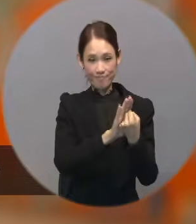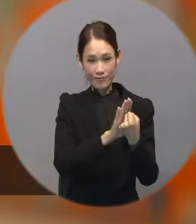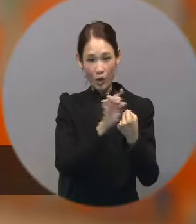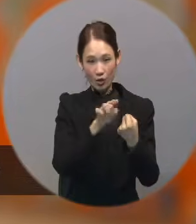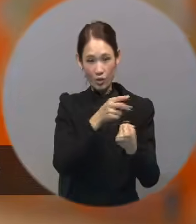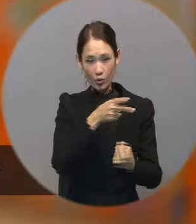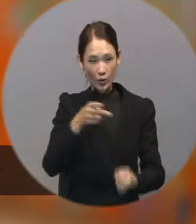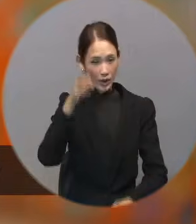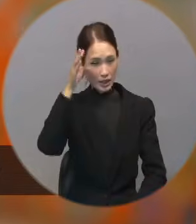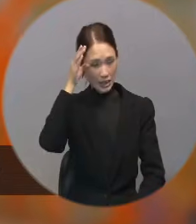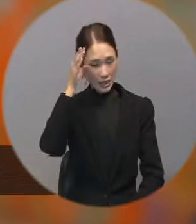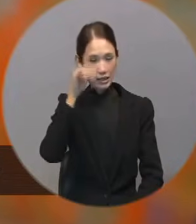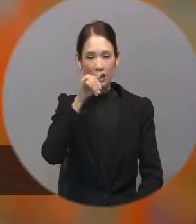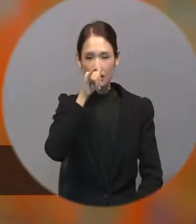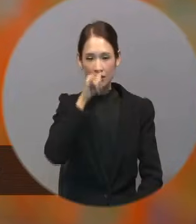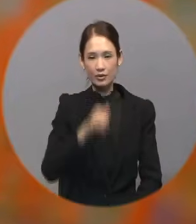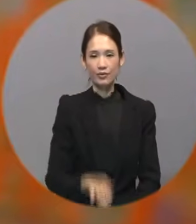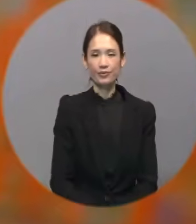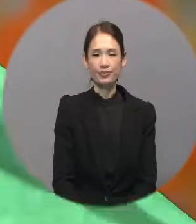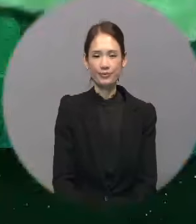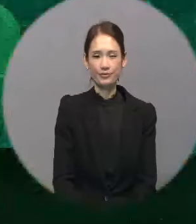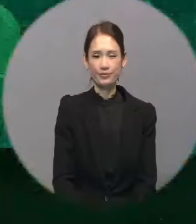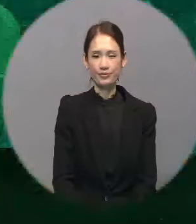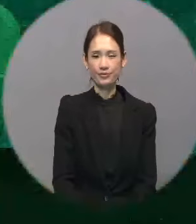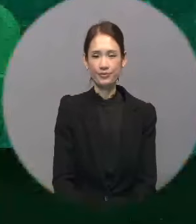굉장히 기대가 되는 부분이라고 볼 수 있습니다.